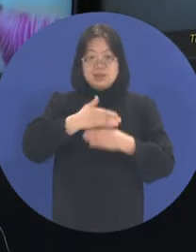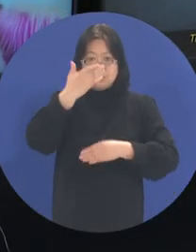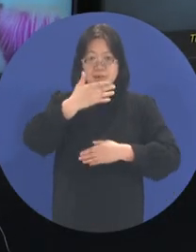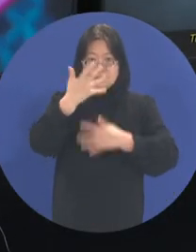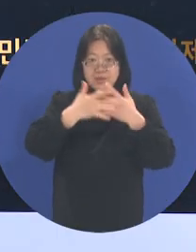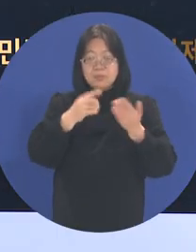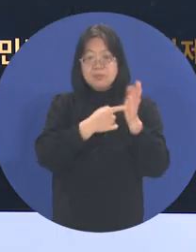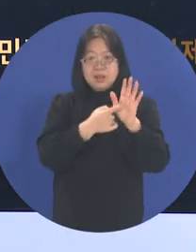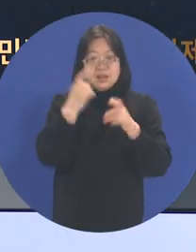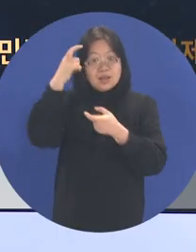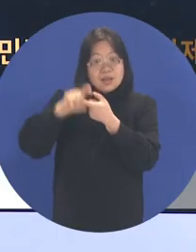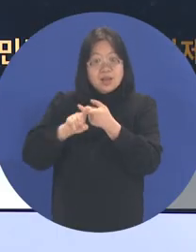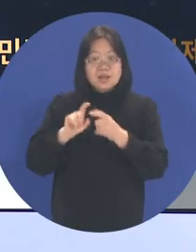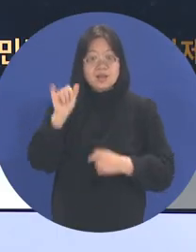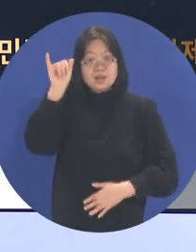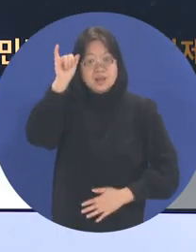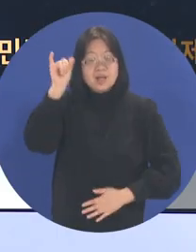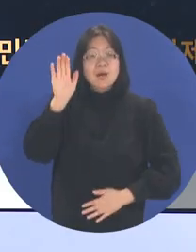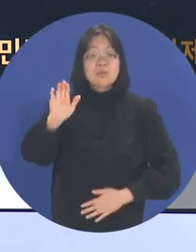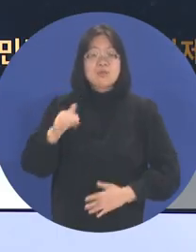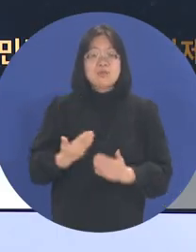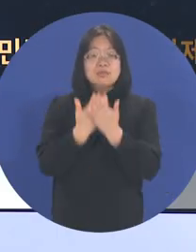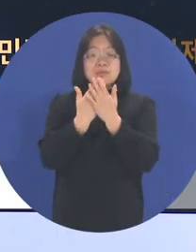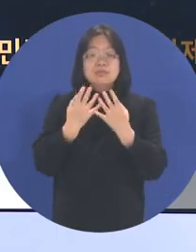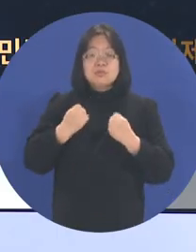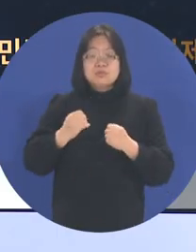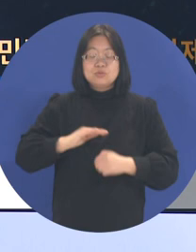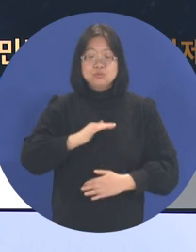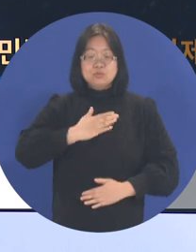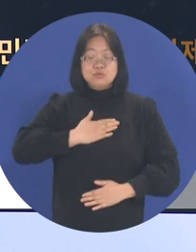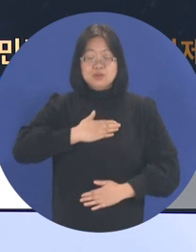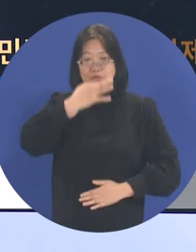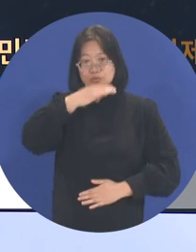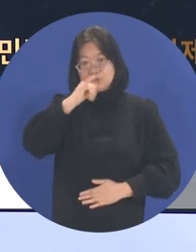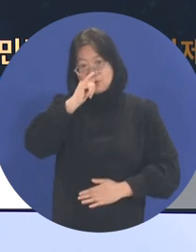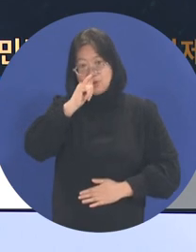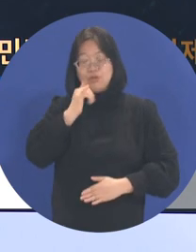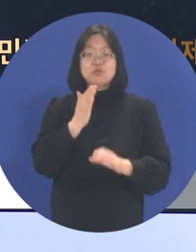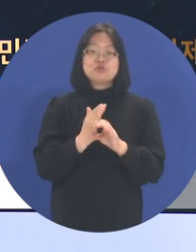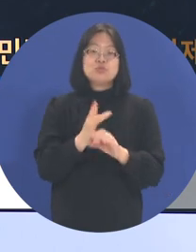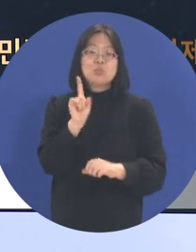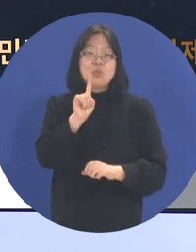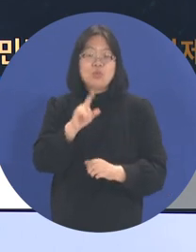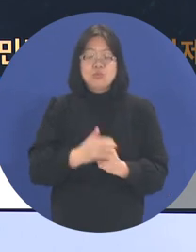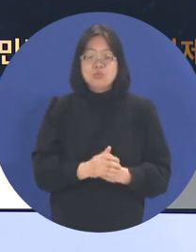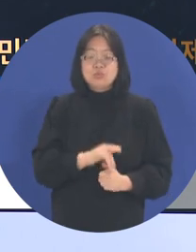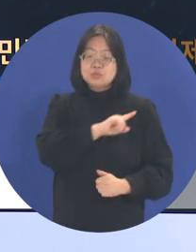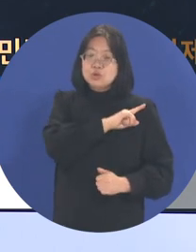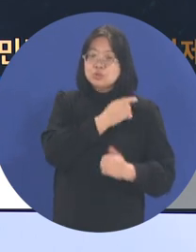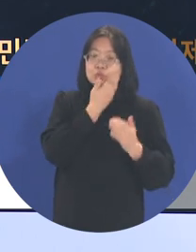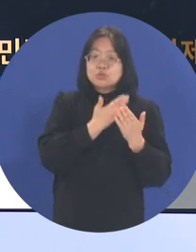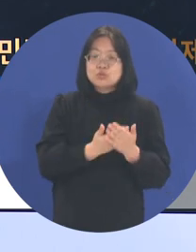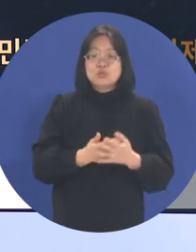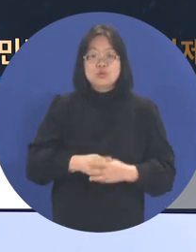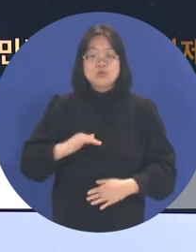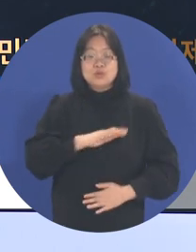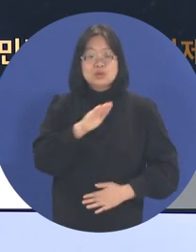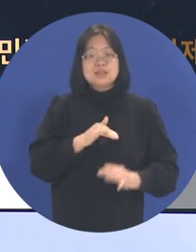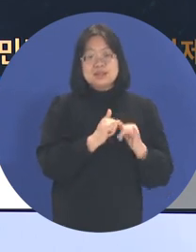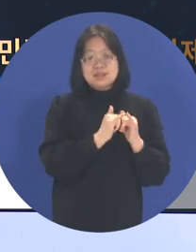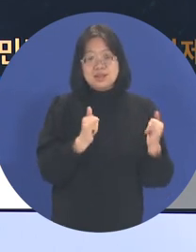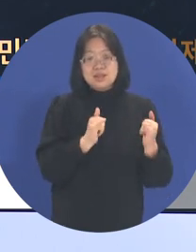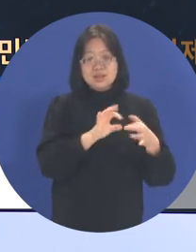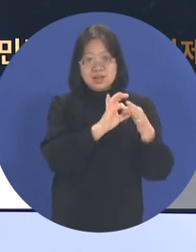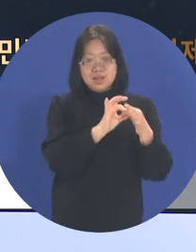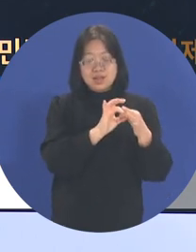끌었습니다. AI가 앞으로 발전을 하면서 많은 우리에게 도움을 줄 거지만 그중에서도 제일 중요한 우리